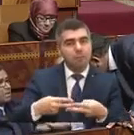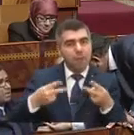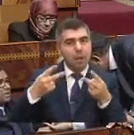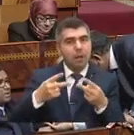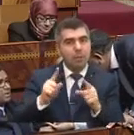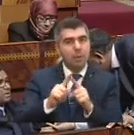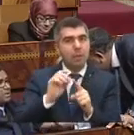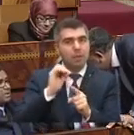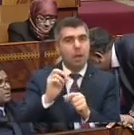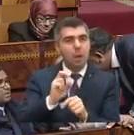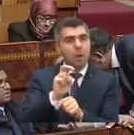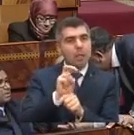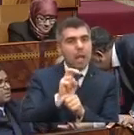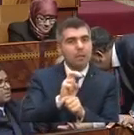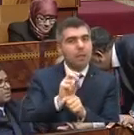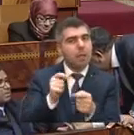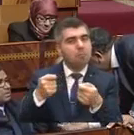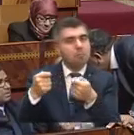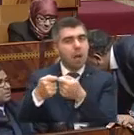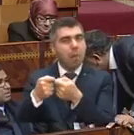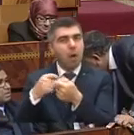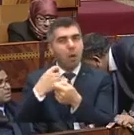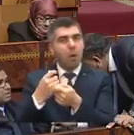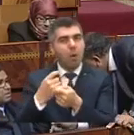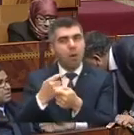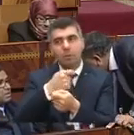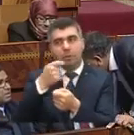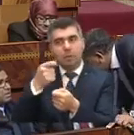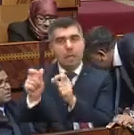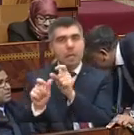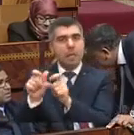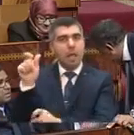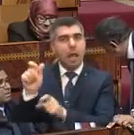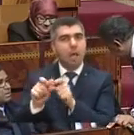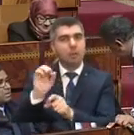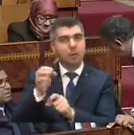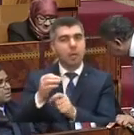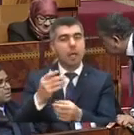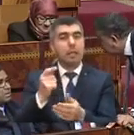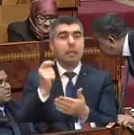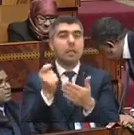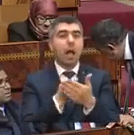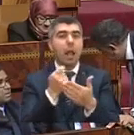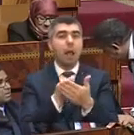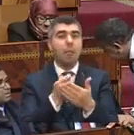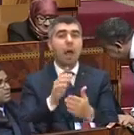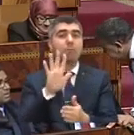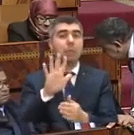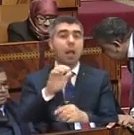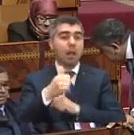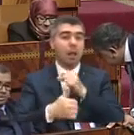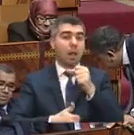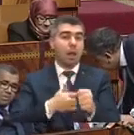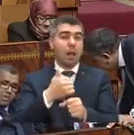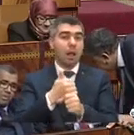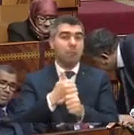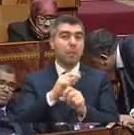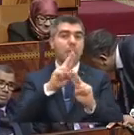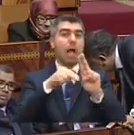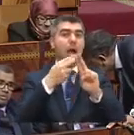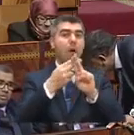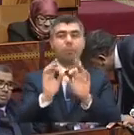ثقة سيارات الأجرة كبيرة للحرفيين؟ فمنهم من وضع الطلب أكثر من 5 سنوات دون الاستجابة